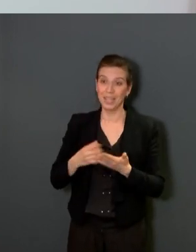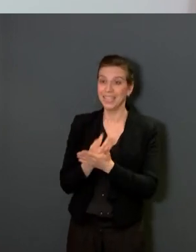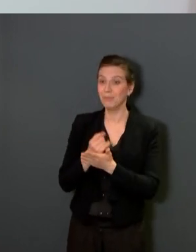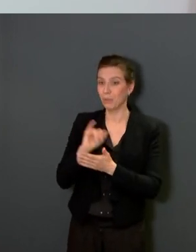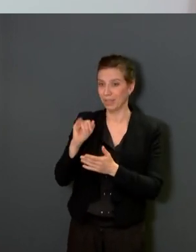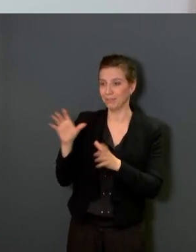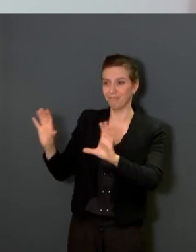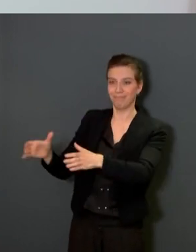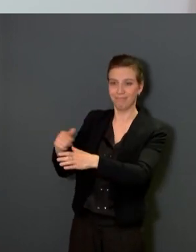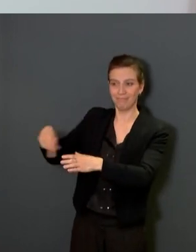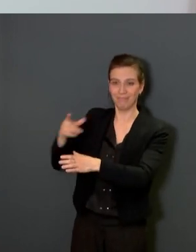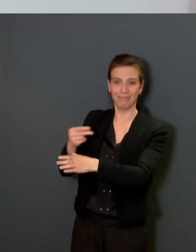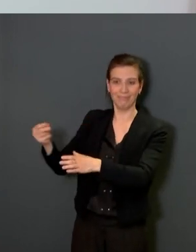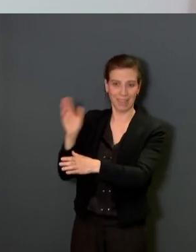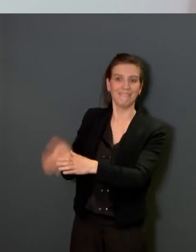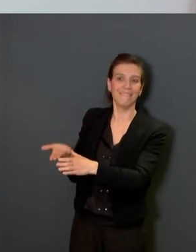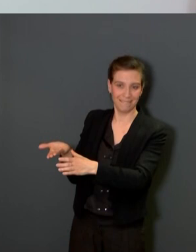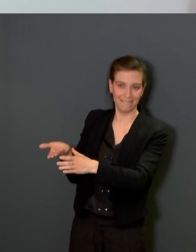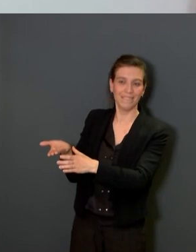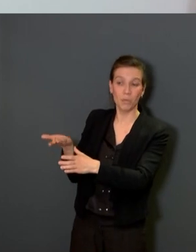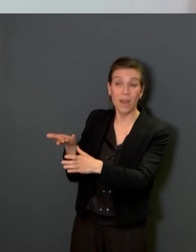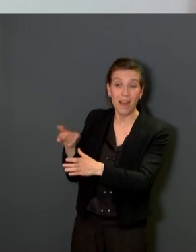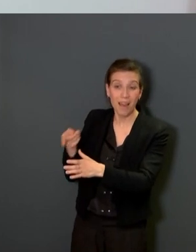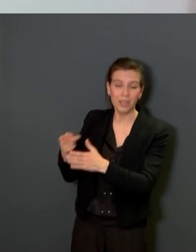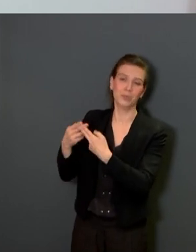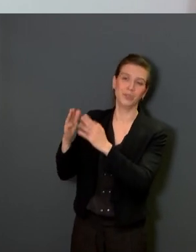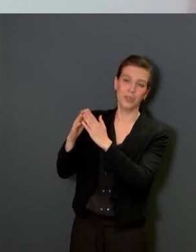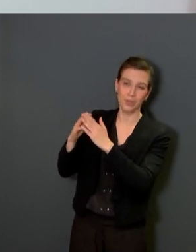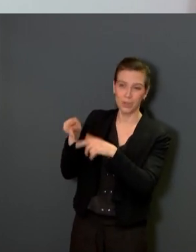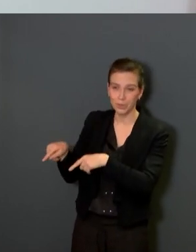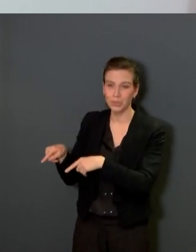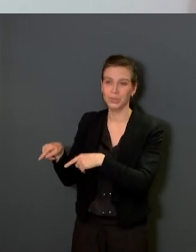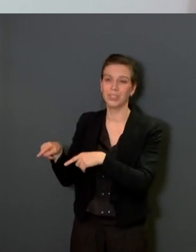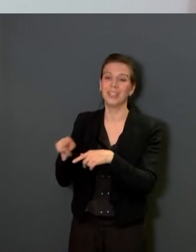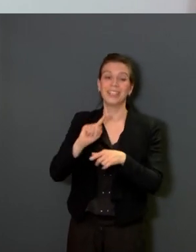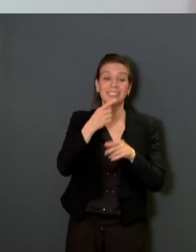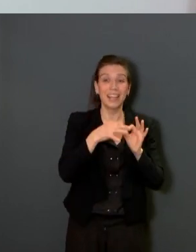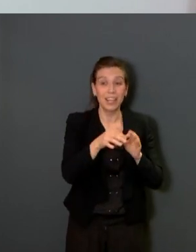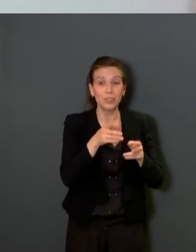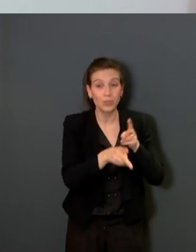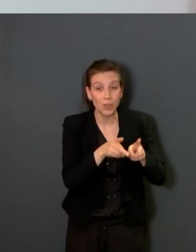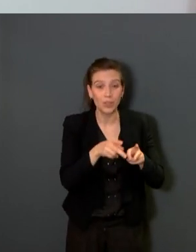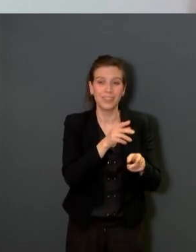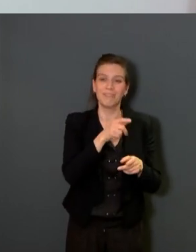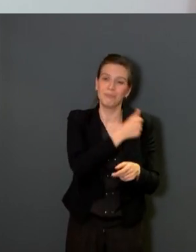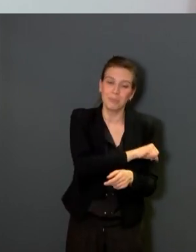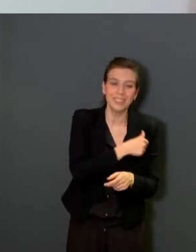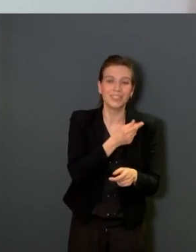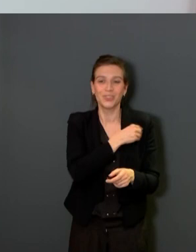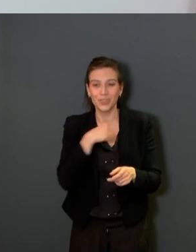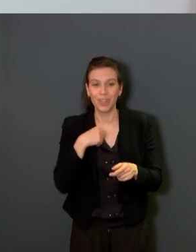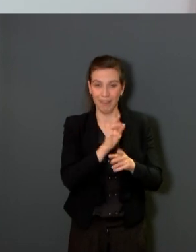woonzorgcentra, ook eerste lijn zorgt, dat je daar de effecten van de vaccinatie ziet. Het aantal hospitalisaties van mensen